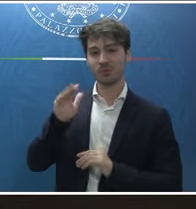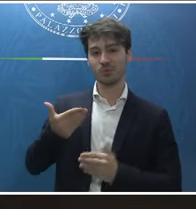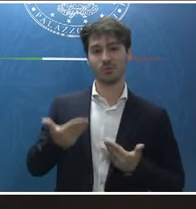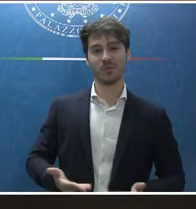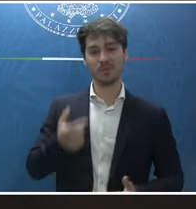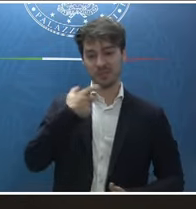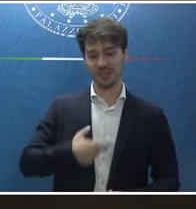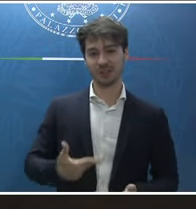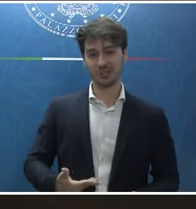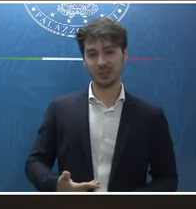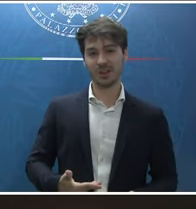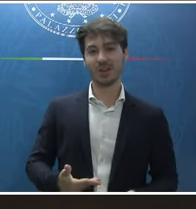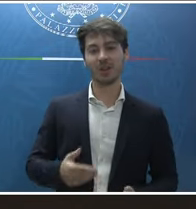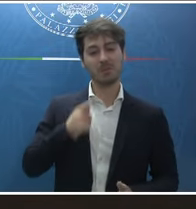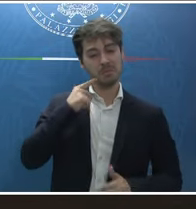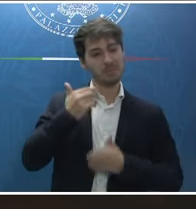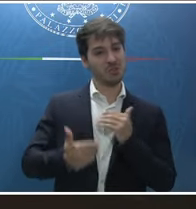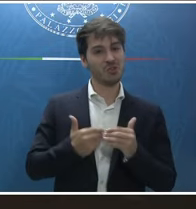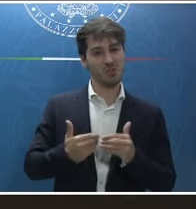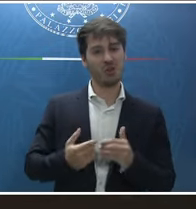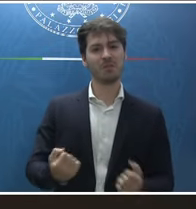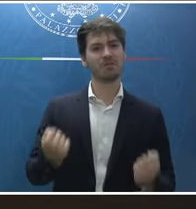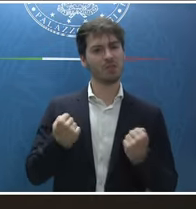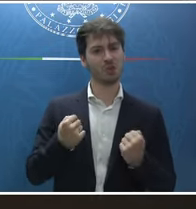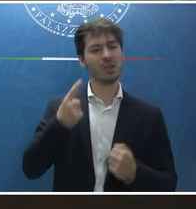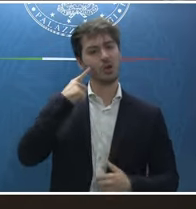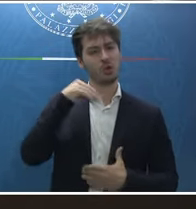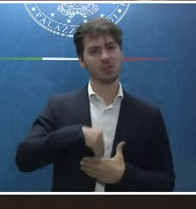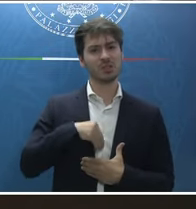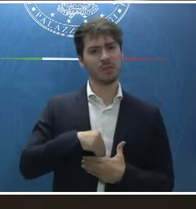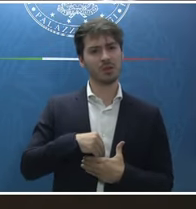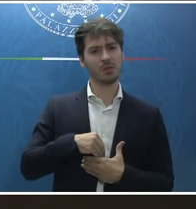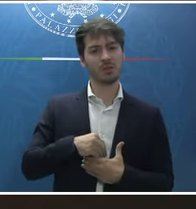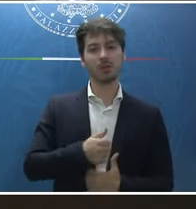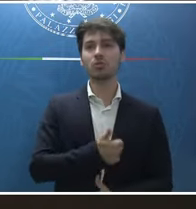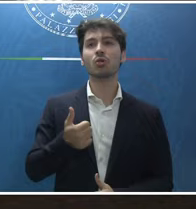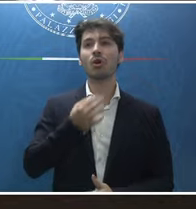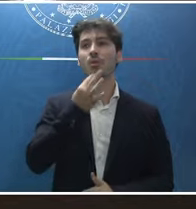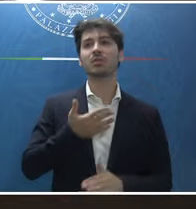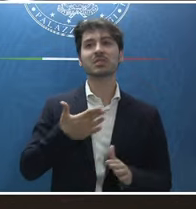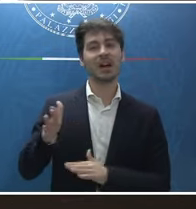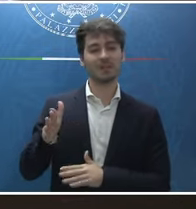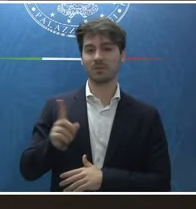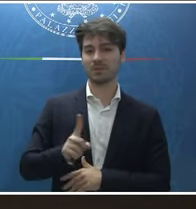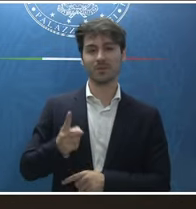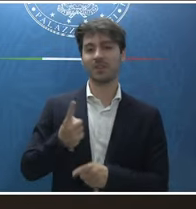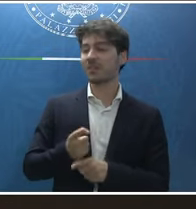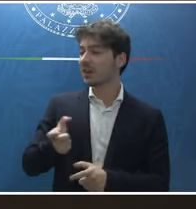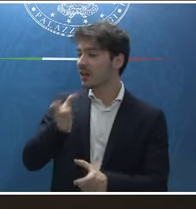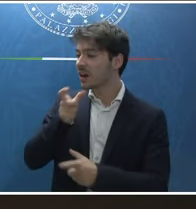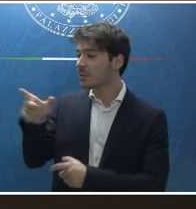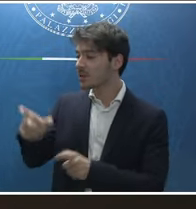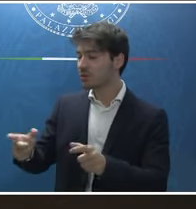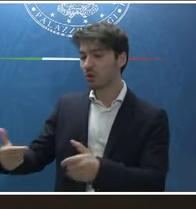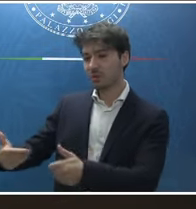sta rendendo migliore, più forte, più consapevole. Nessuno si salva da solo. È nella relazione con gli altri che troviamo la forza